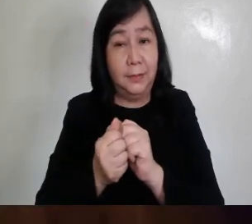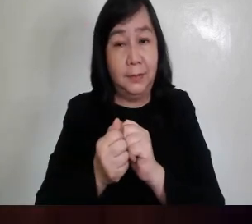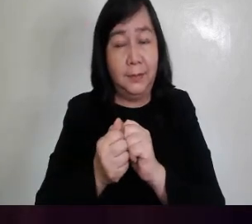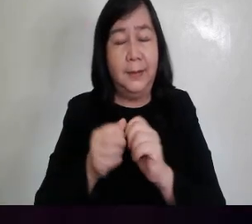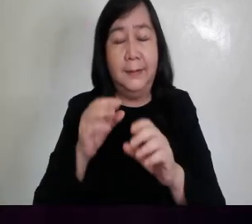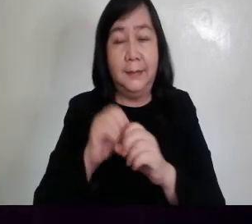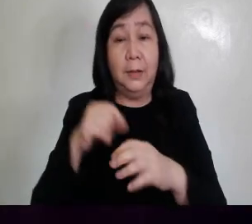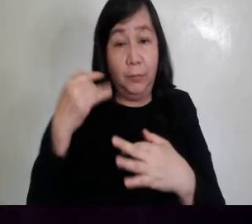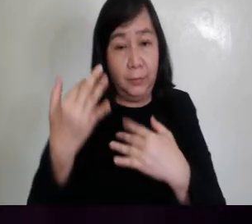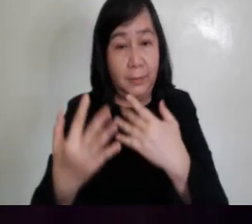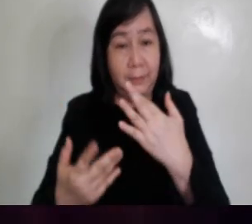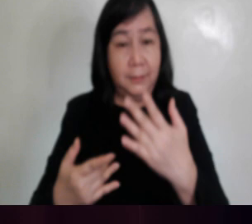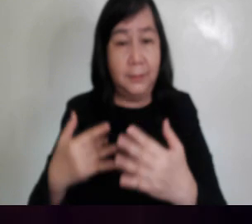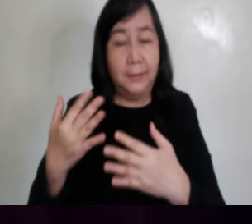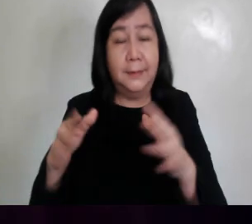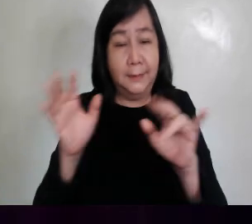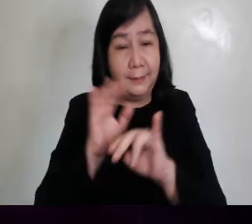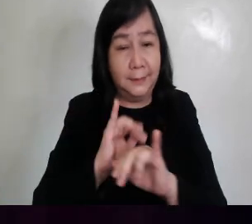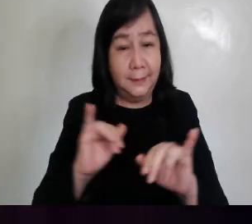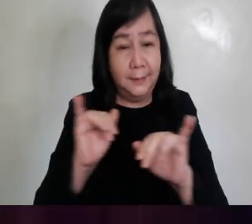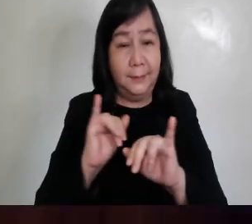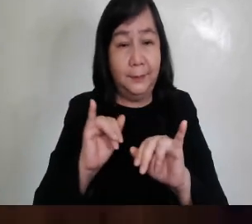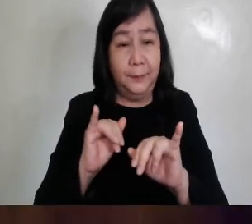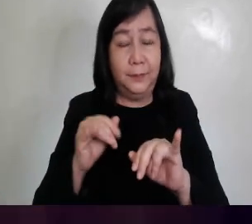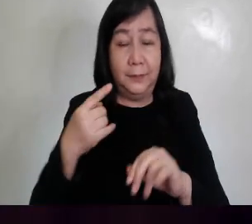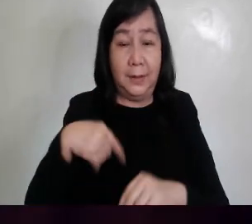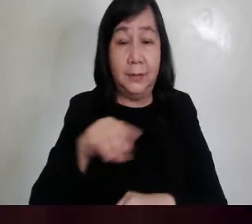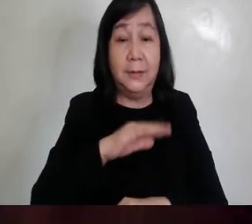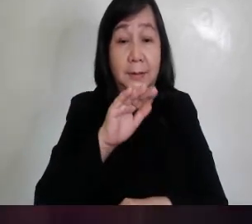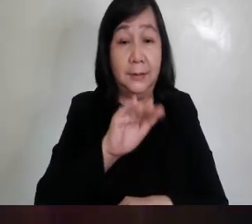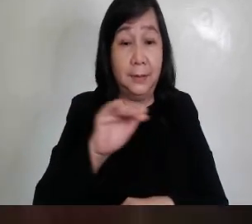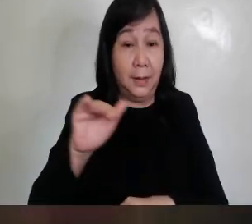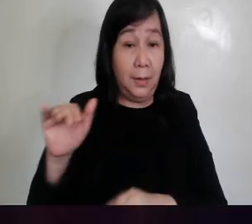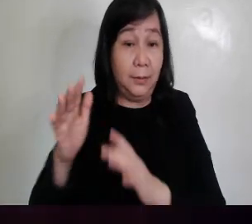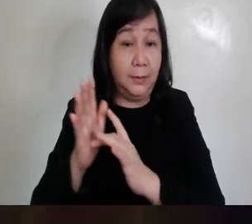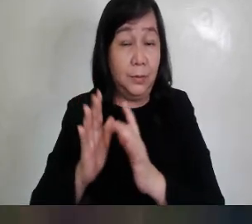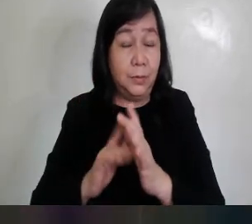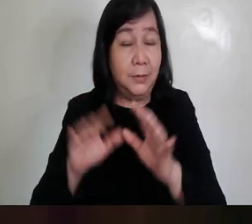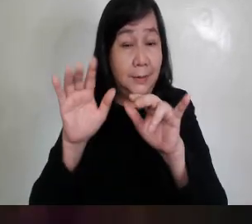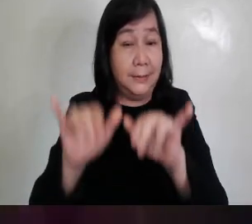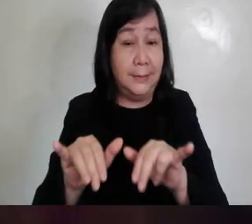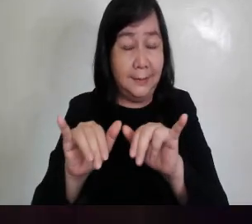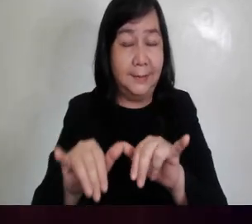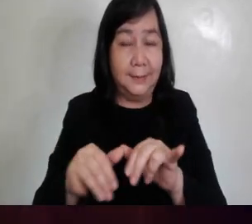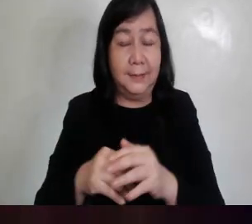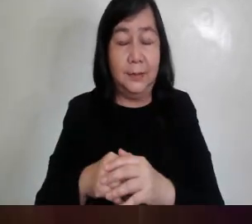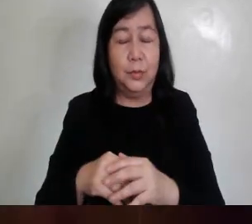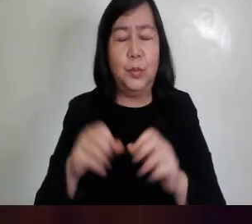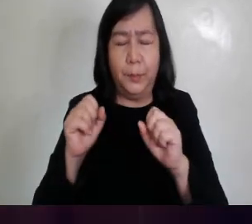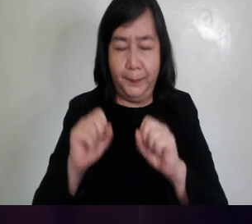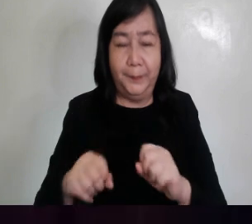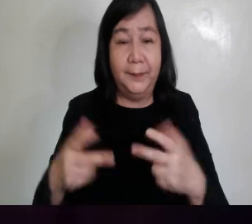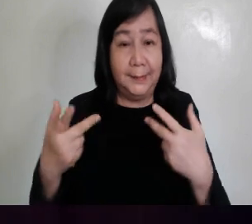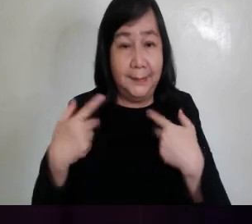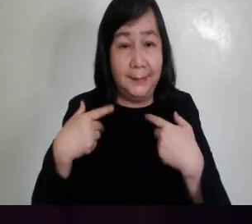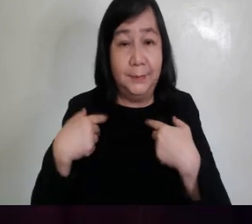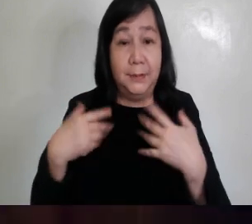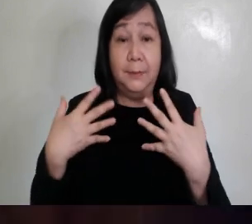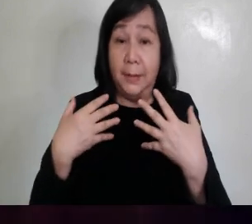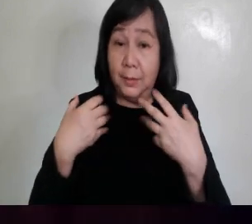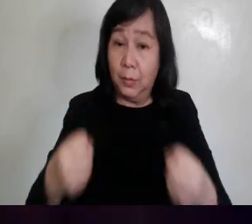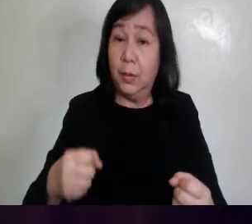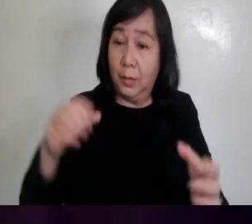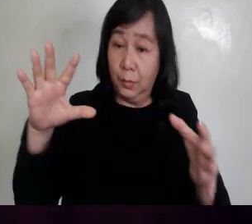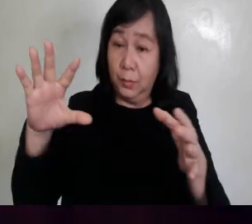kasama nila sa pugon. Ganon din, tinatawag tayo ni Jesus na manatili sa Kanya upang magkaroon ng matibay